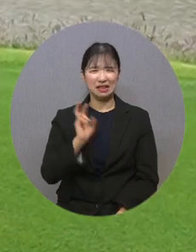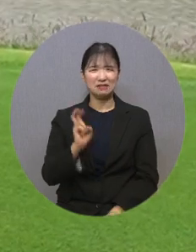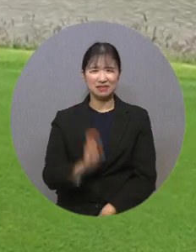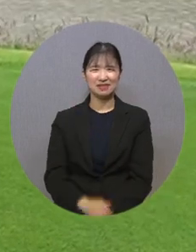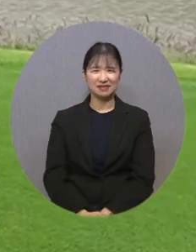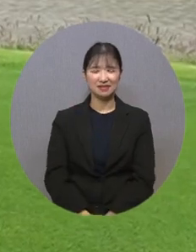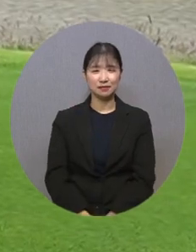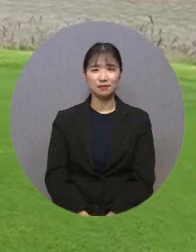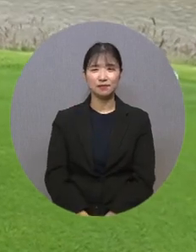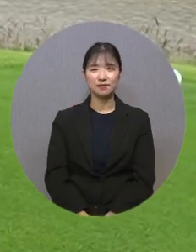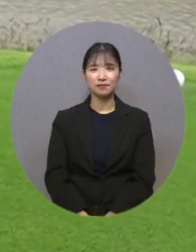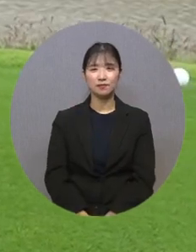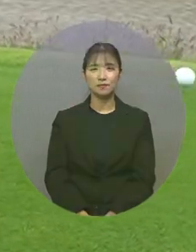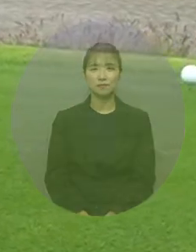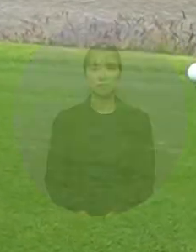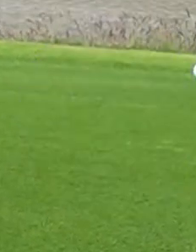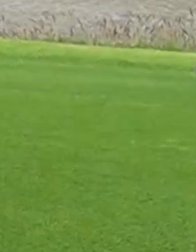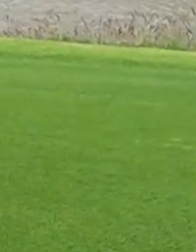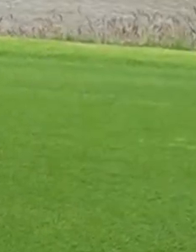아,